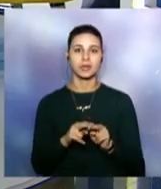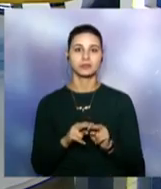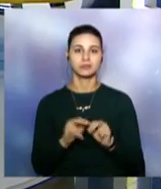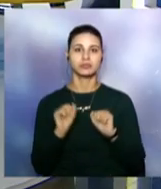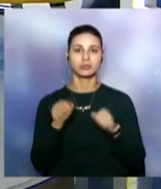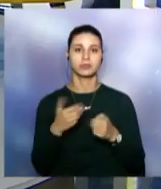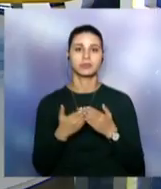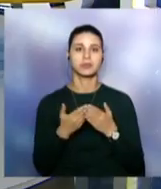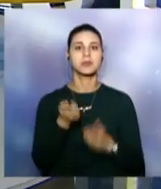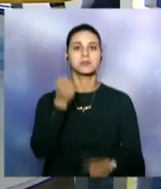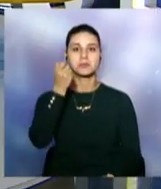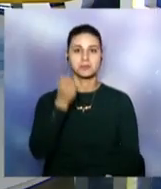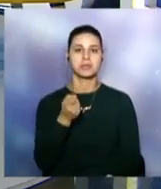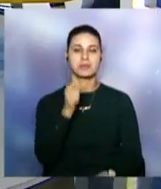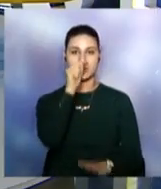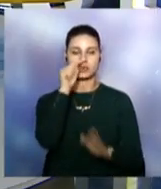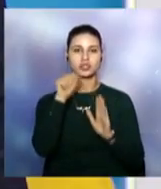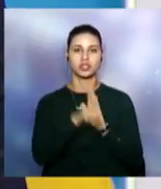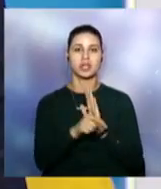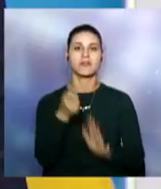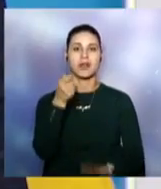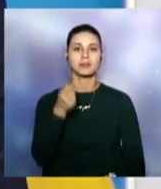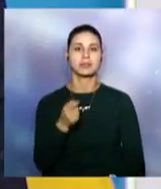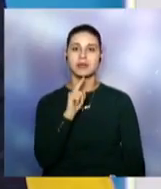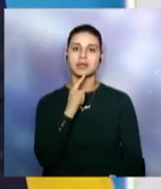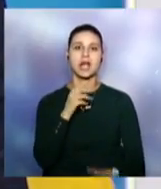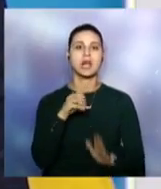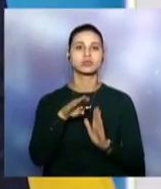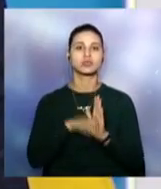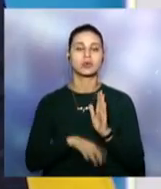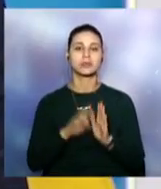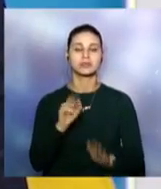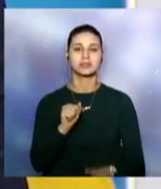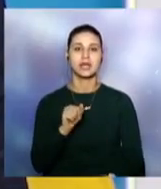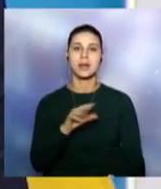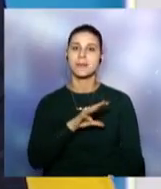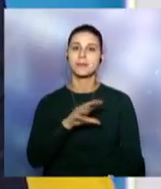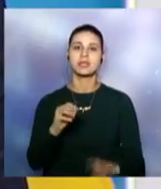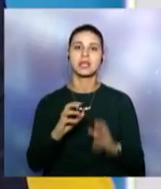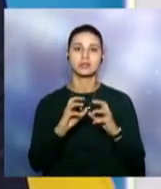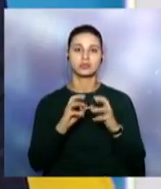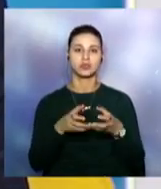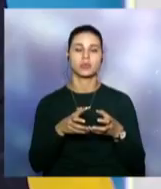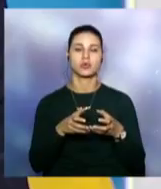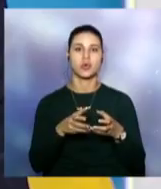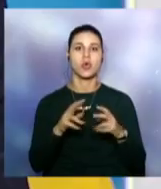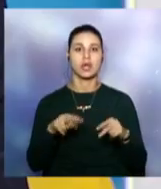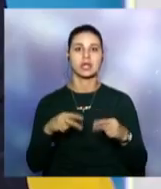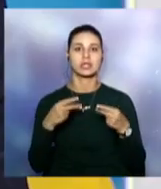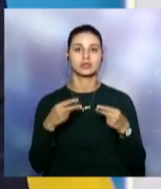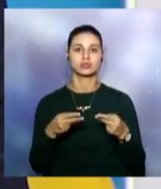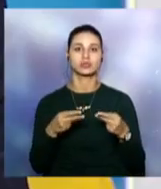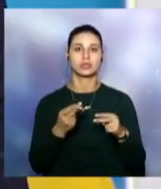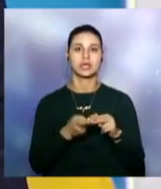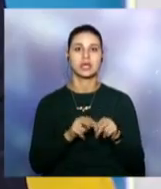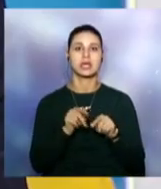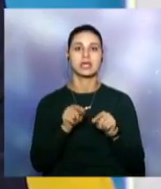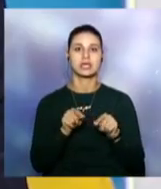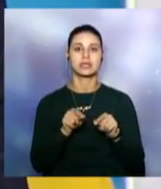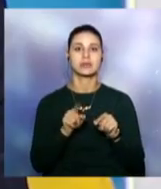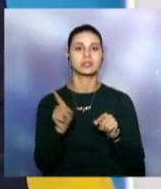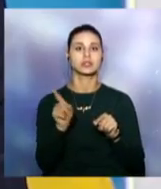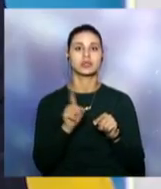არის მინიმალური ჩარევა, მინიმალური გართულები და მთელი მსოფლიო გადასულია იმ